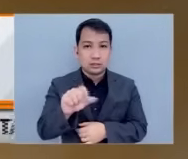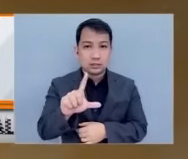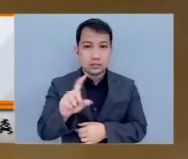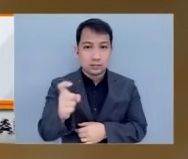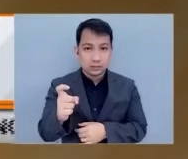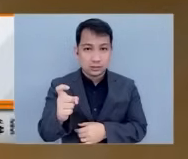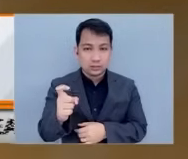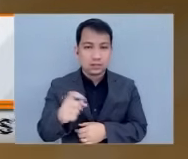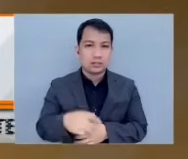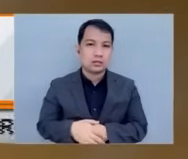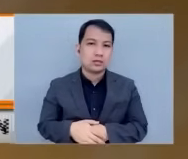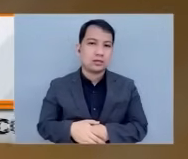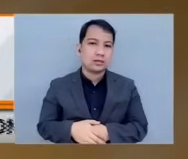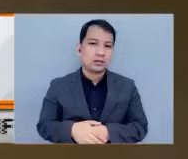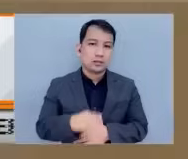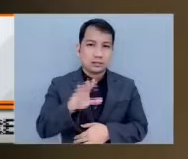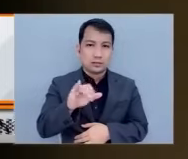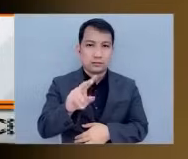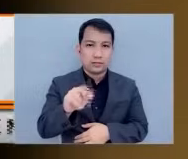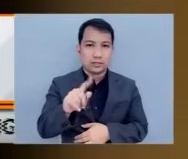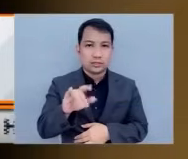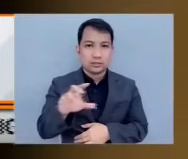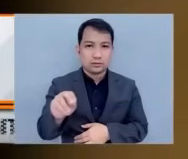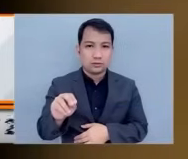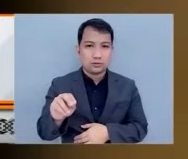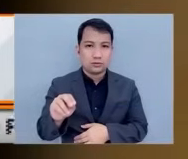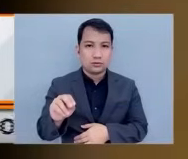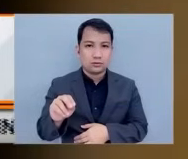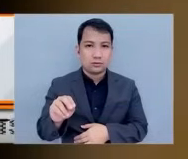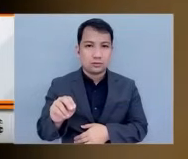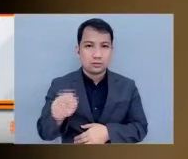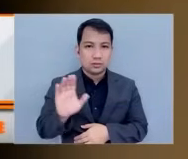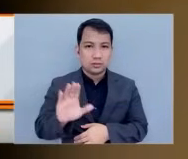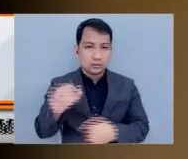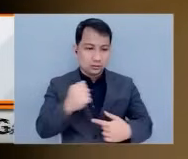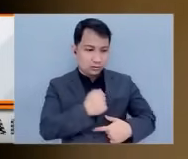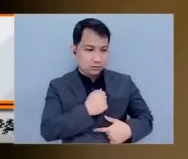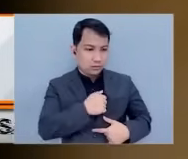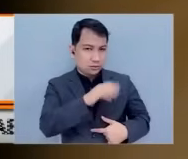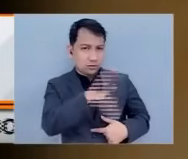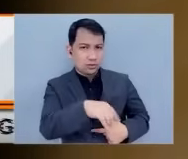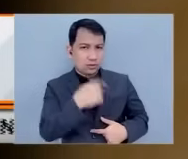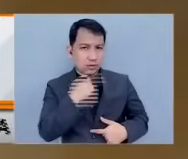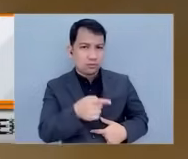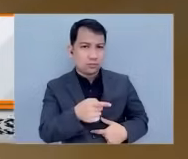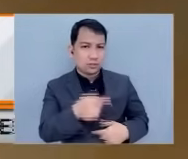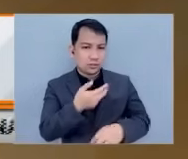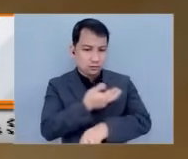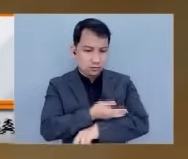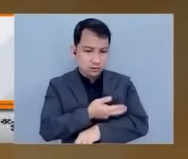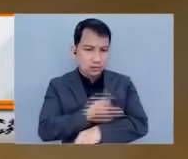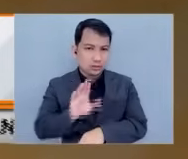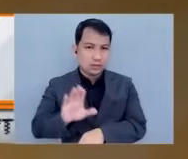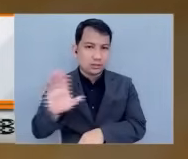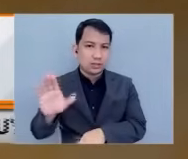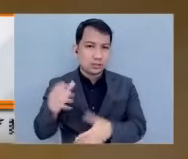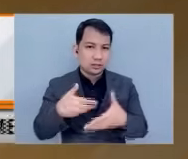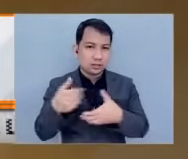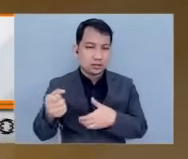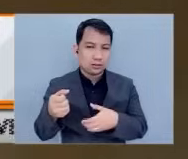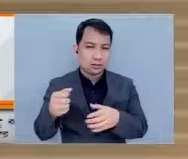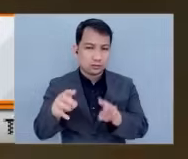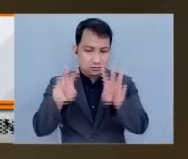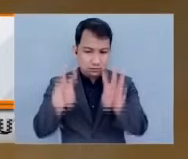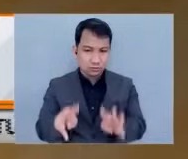Batina Exit sa Calamba, Laguna. Sinita ng mga sekyo ang mga trabahador na nagpapahinga noon sa labas ng bakod ng industrial